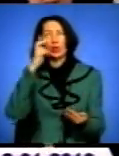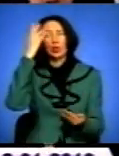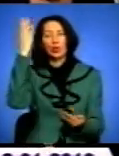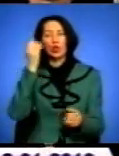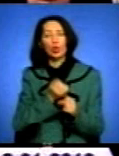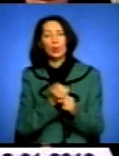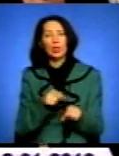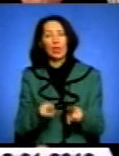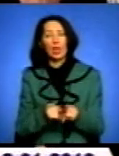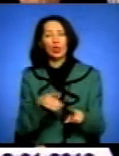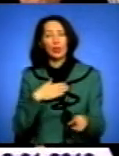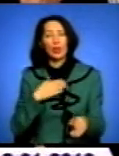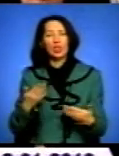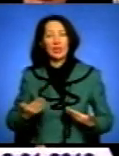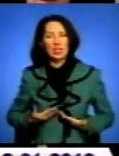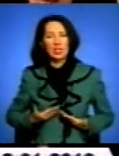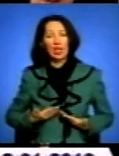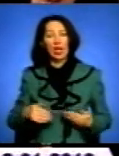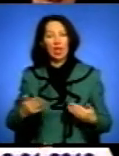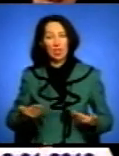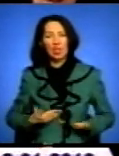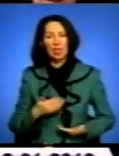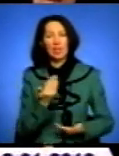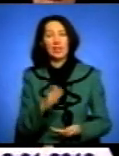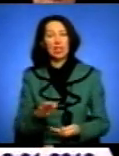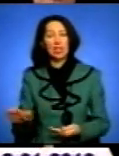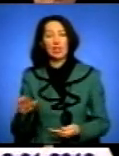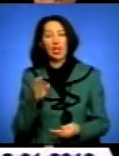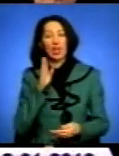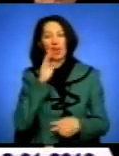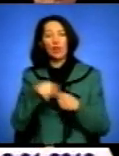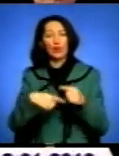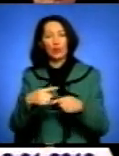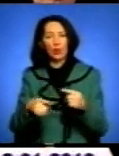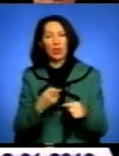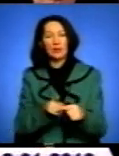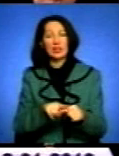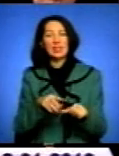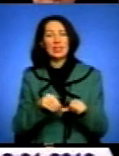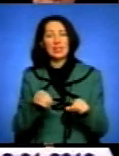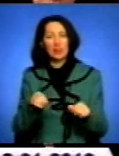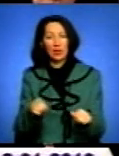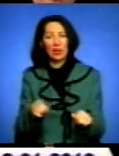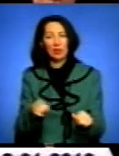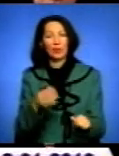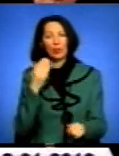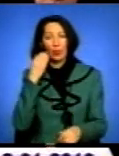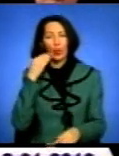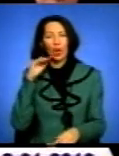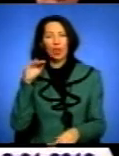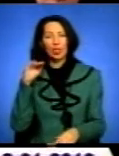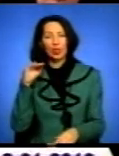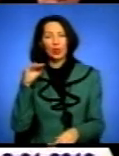життя, життя наших дітей, наших онуків на цій землі